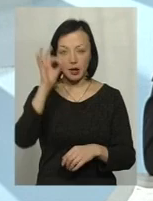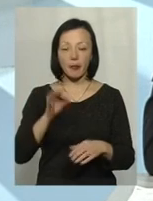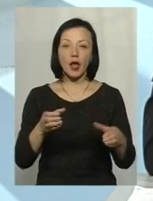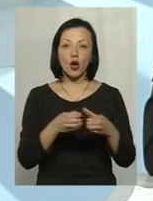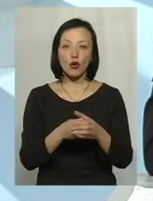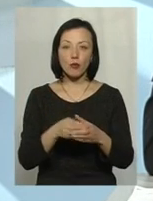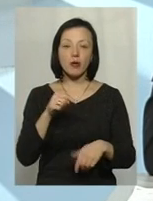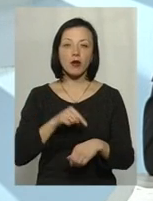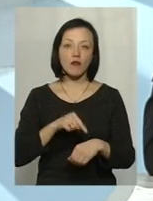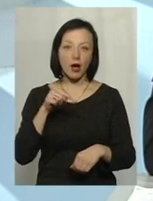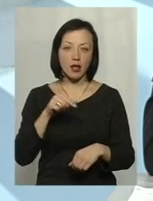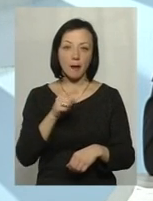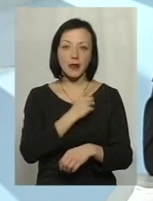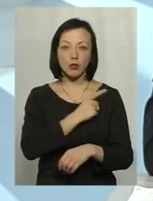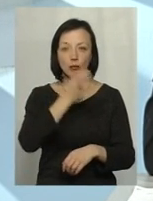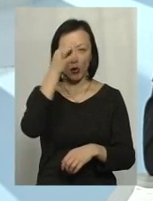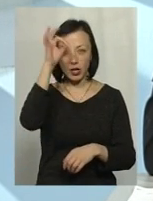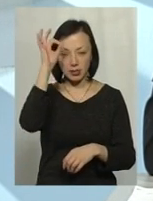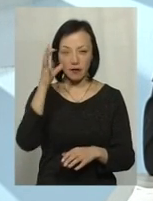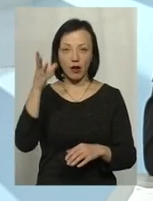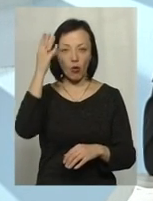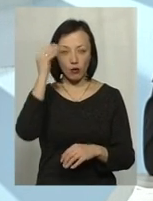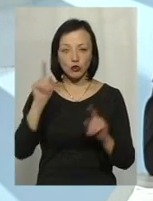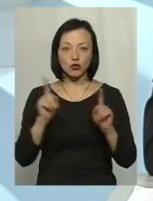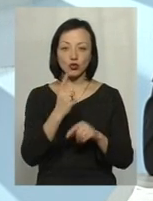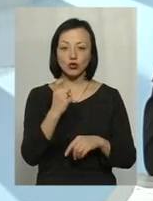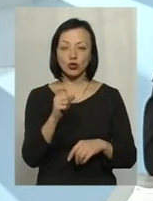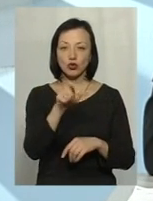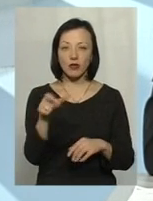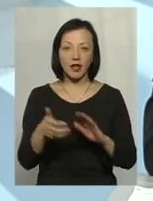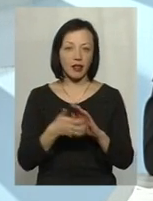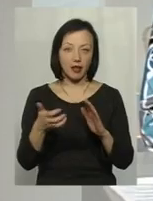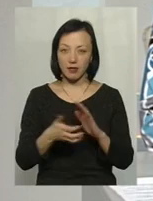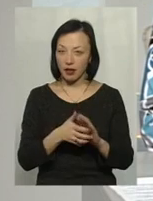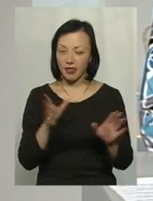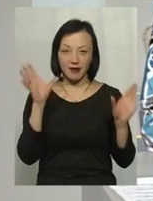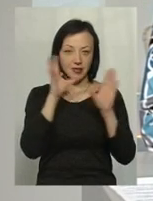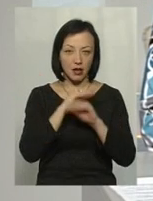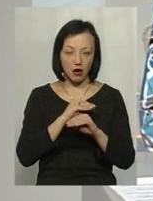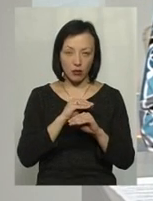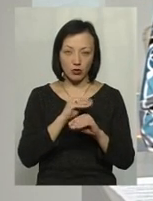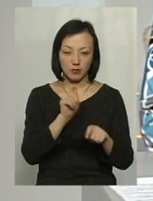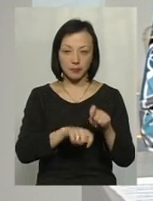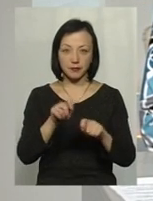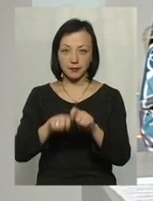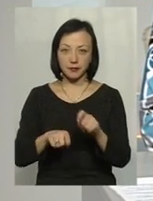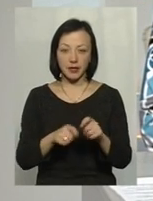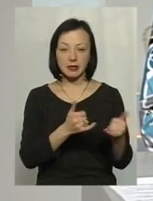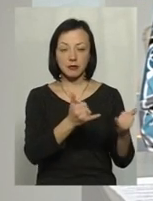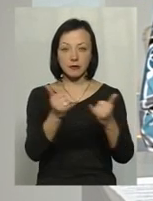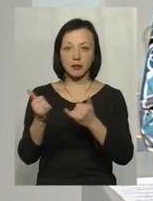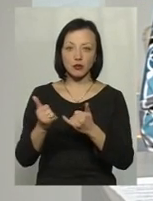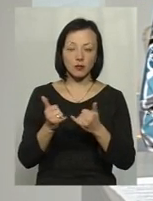Групи реагування патрульної поліції, враховуючи те, що 100 чоловік не комплект, вони не встигають